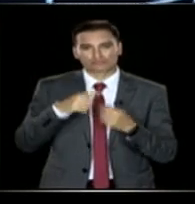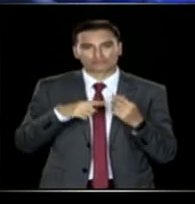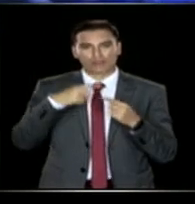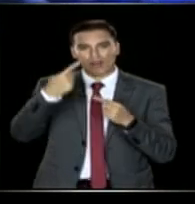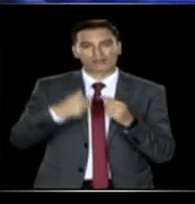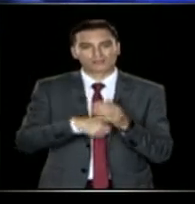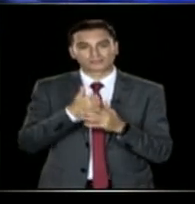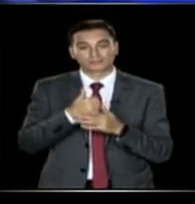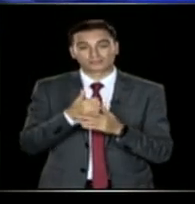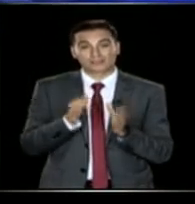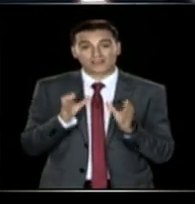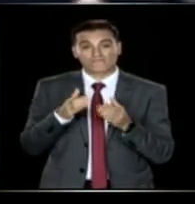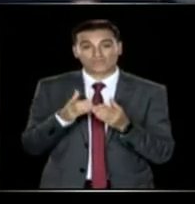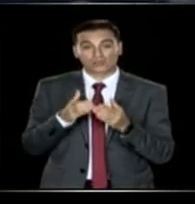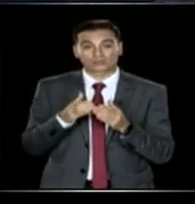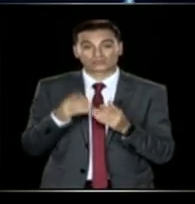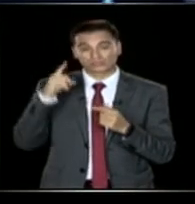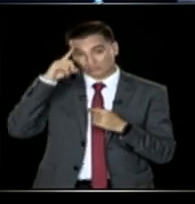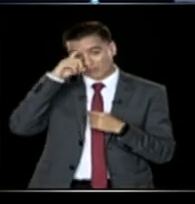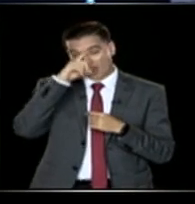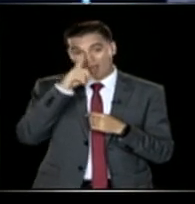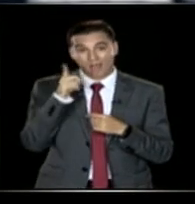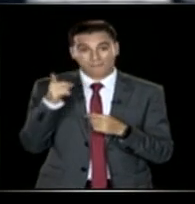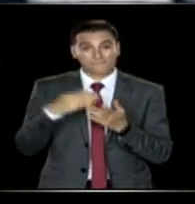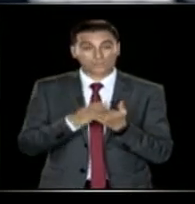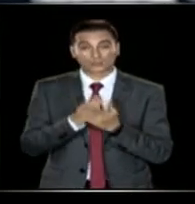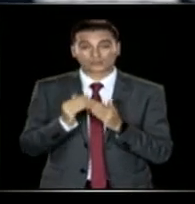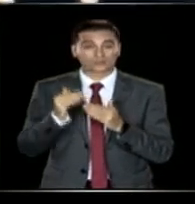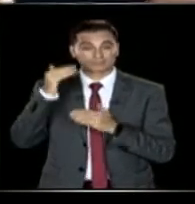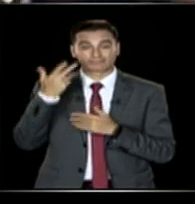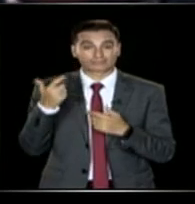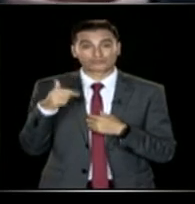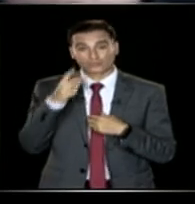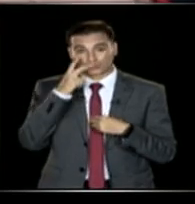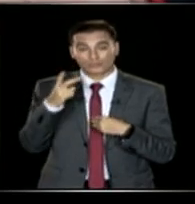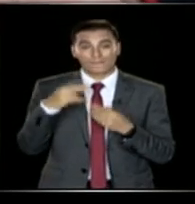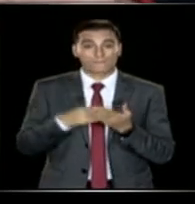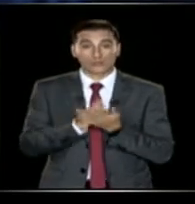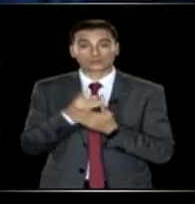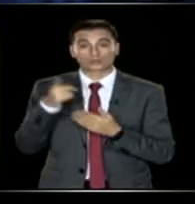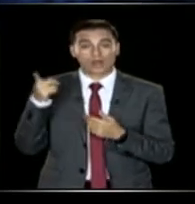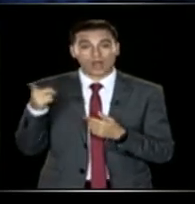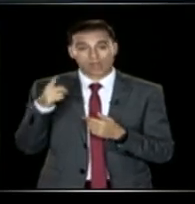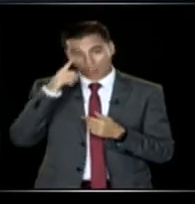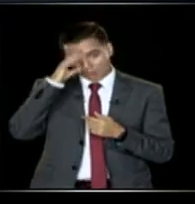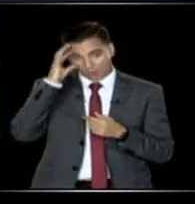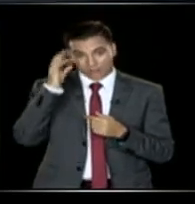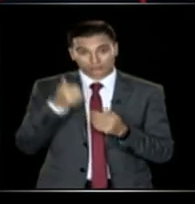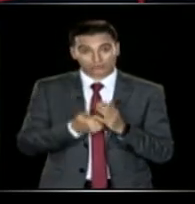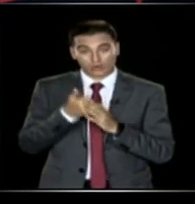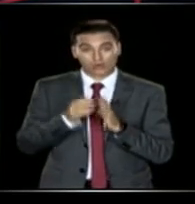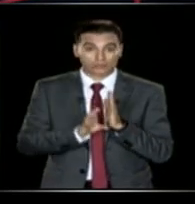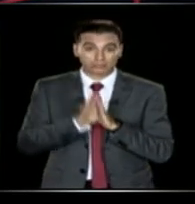للأسف الشديد فرصته للتأهل صعبة جدا. خلينا نشوف يا ترى البوصلة هيعرفوا